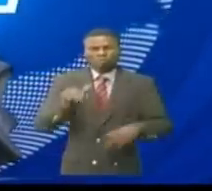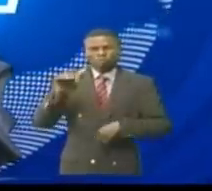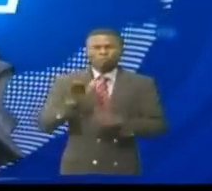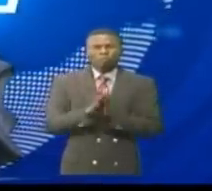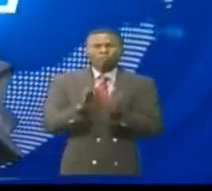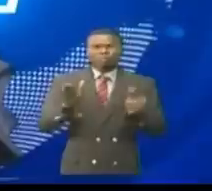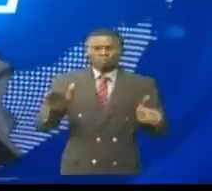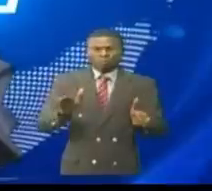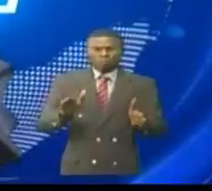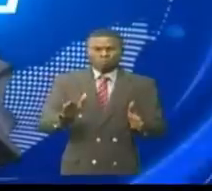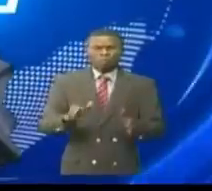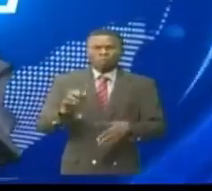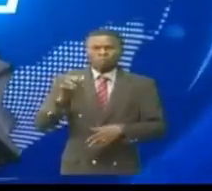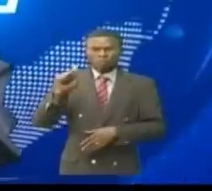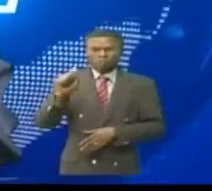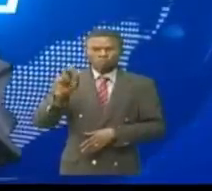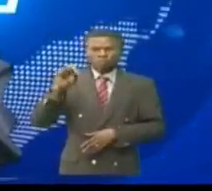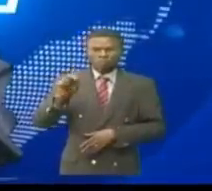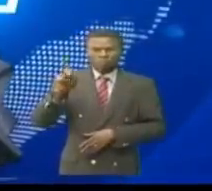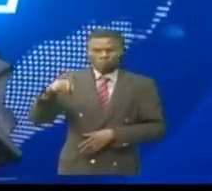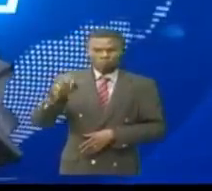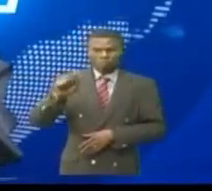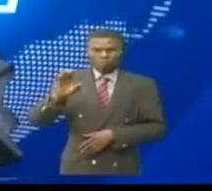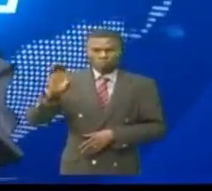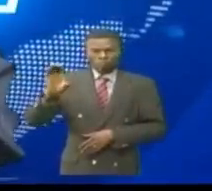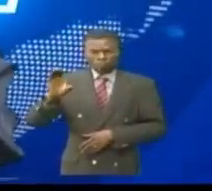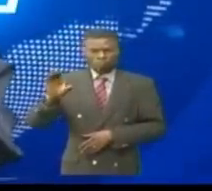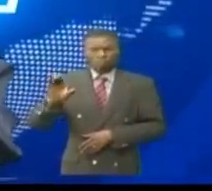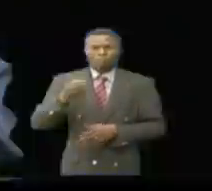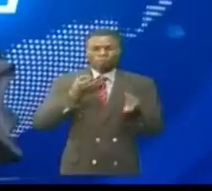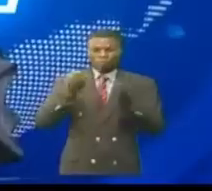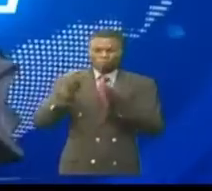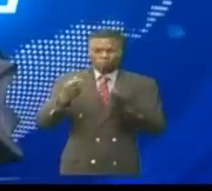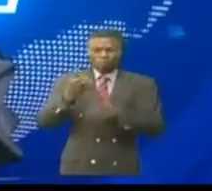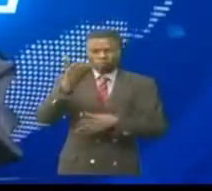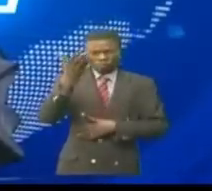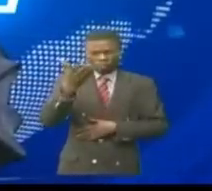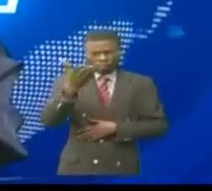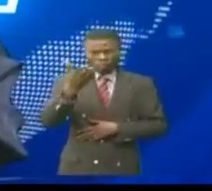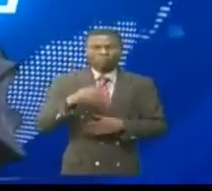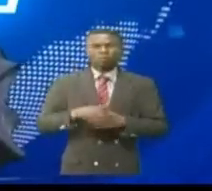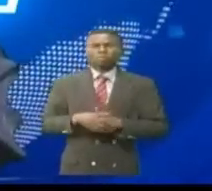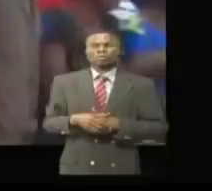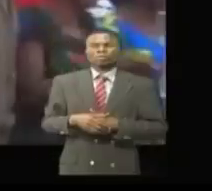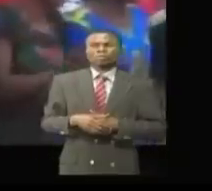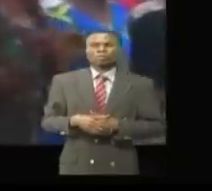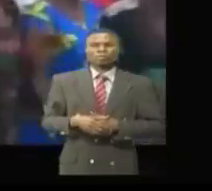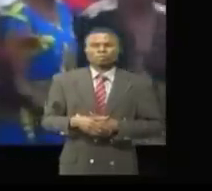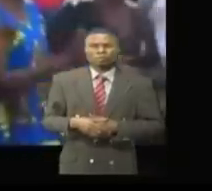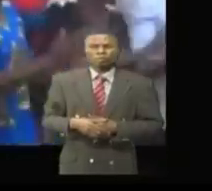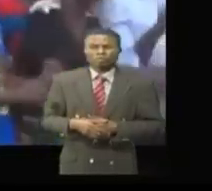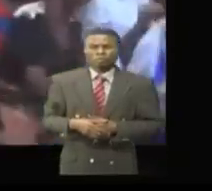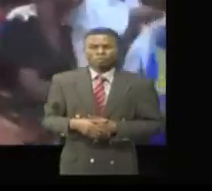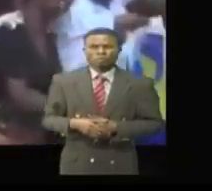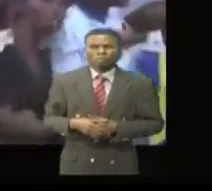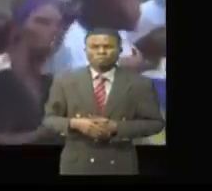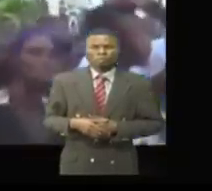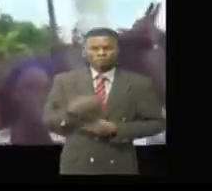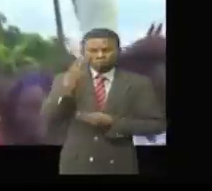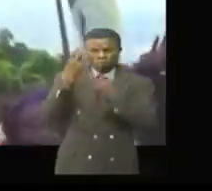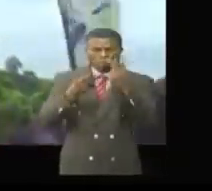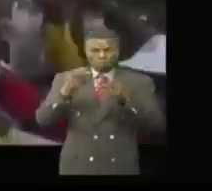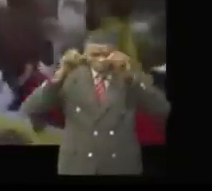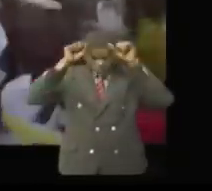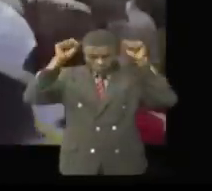général de l'ANAPAC, Guy Bompaté. Les détails avec Richard Kalala Junior. En prélude de la visite du président